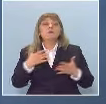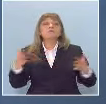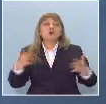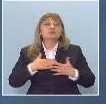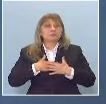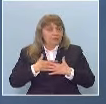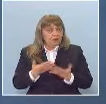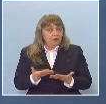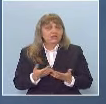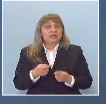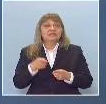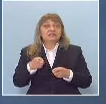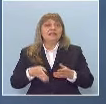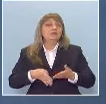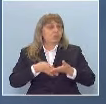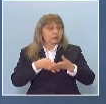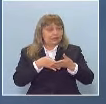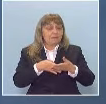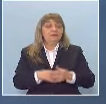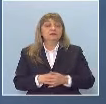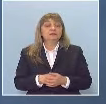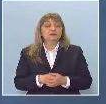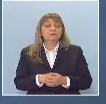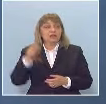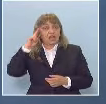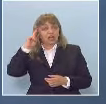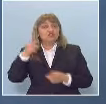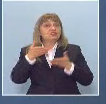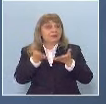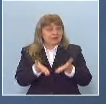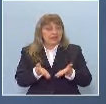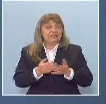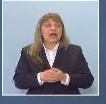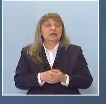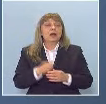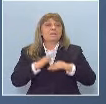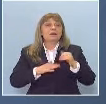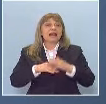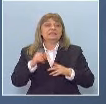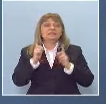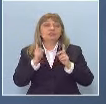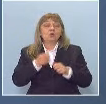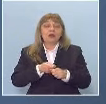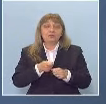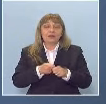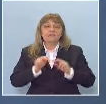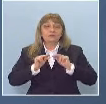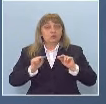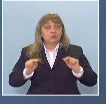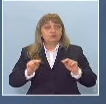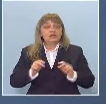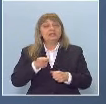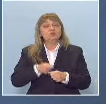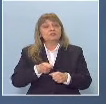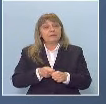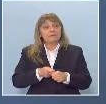защото те ни подкрепят. Разчитаме на тях. Практиката, която провеждаме, обучението се провежда